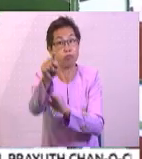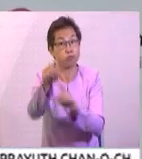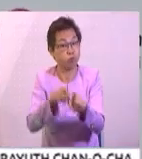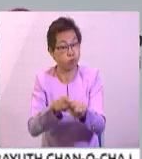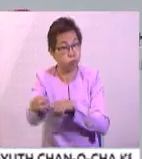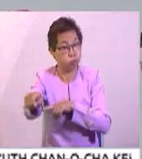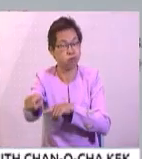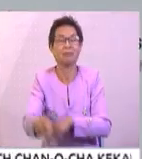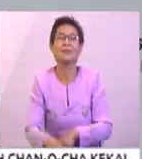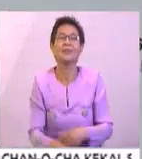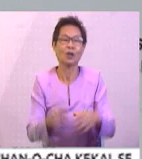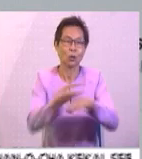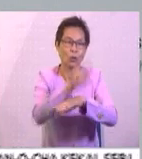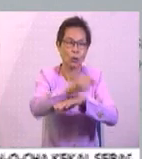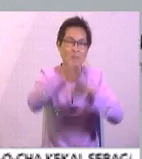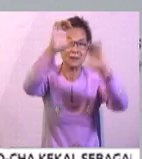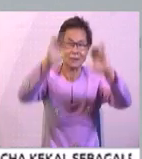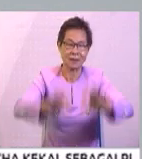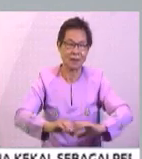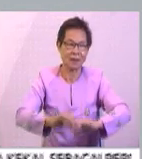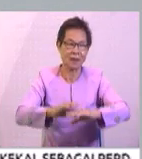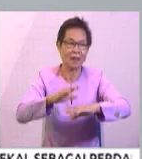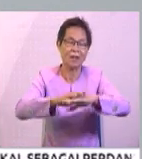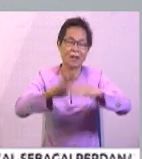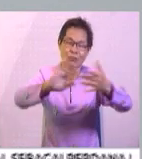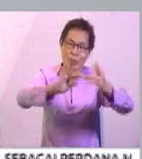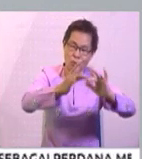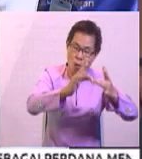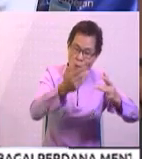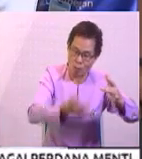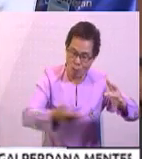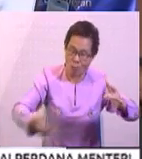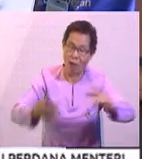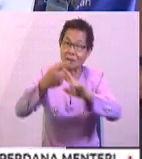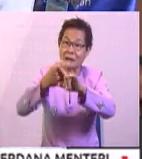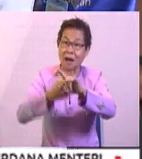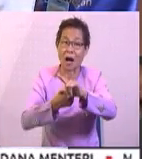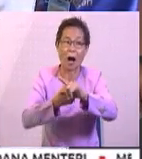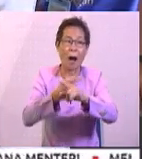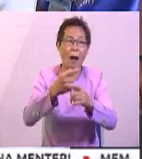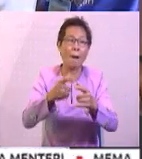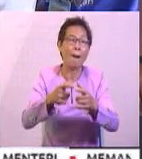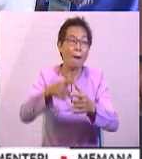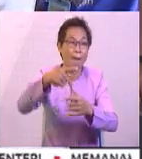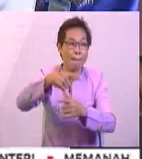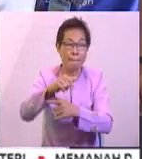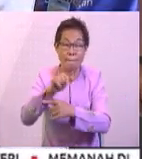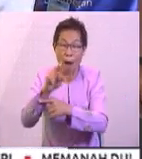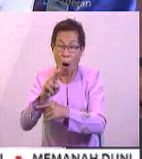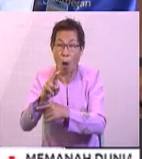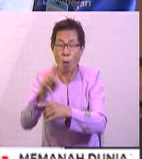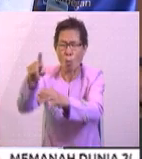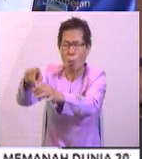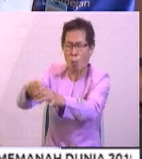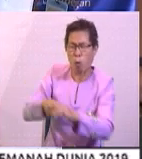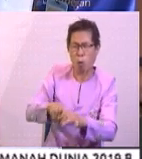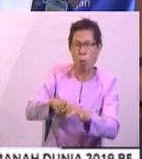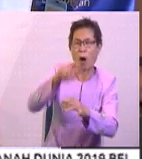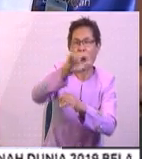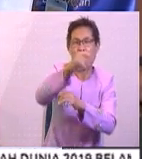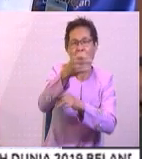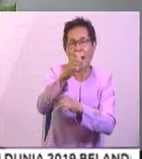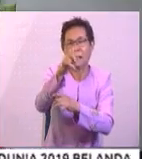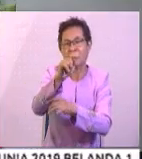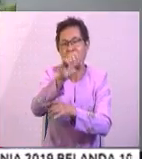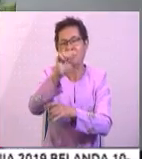lah. Menggunakan pendekatan media sosial, produk yang berasaskan bau ini berjaya menarik sejumlah ejen dan